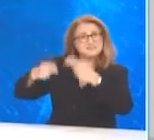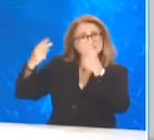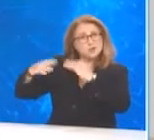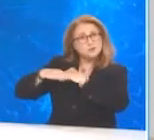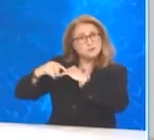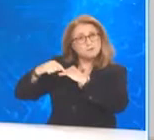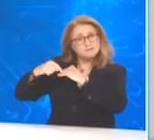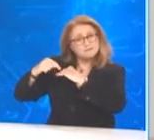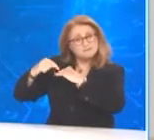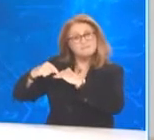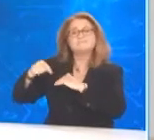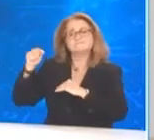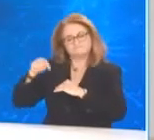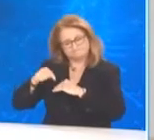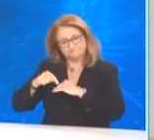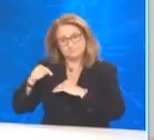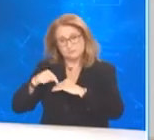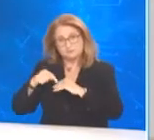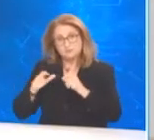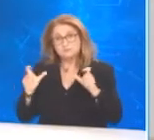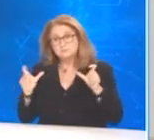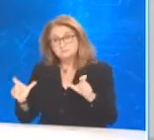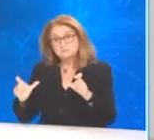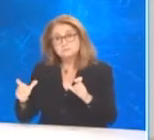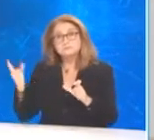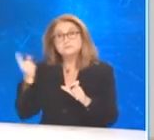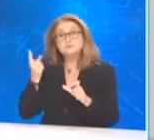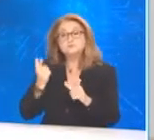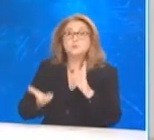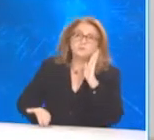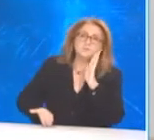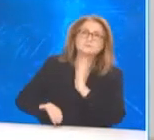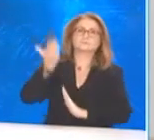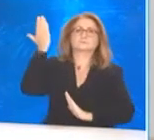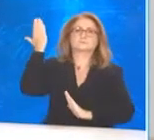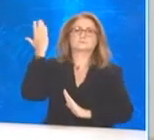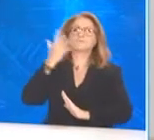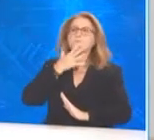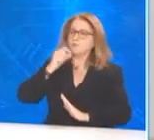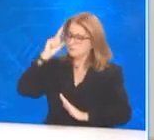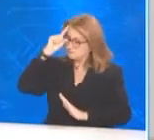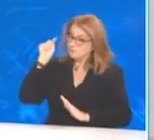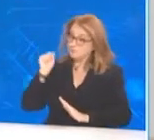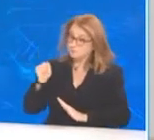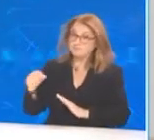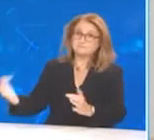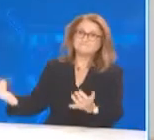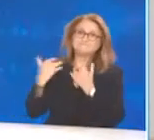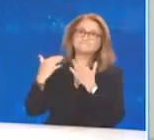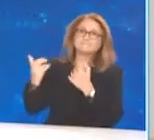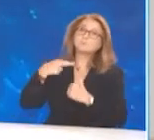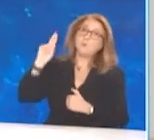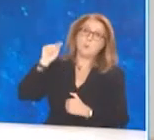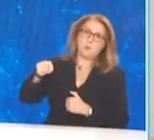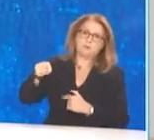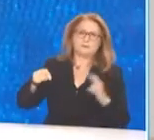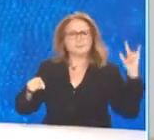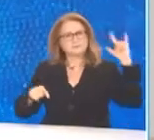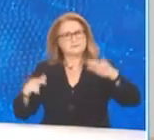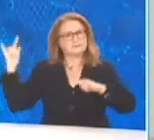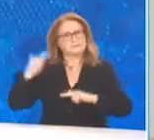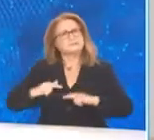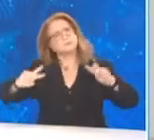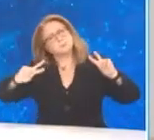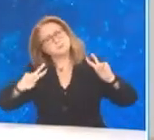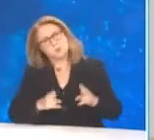το υψηλότερο σε σχέση με τις άλλες πύλες εισόδου. Και αυτό είναι συνειδητή επιλογή μας, ακριβώς για να μπορούμε να ελέγξουμε τα